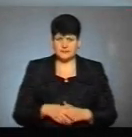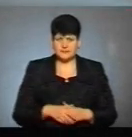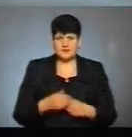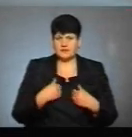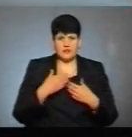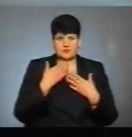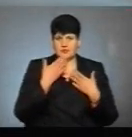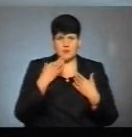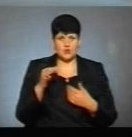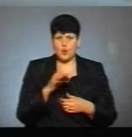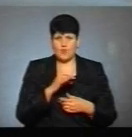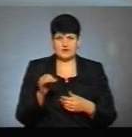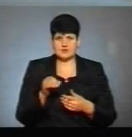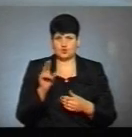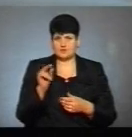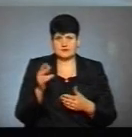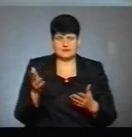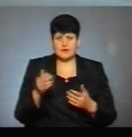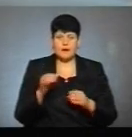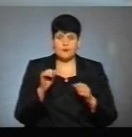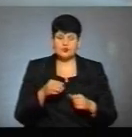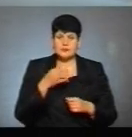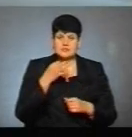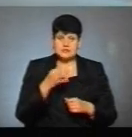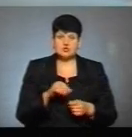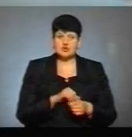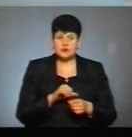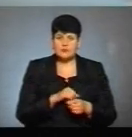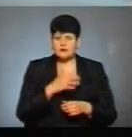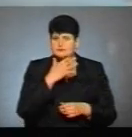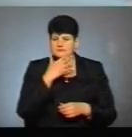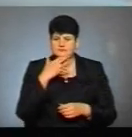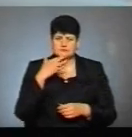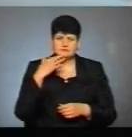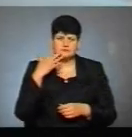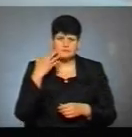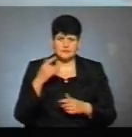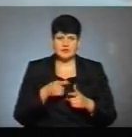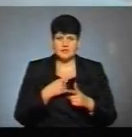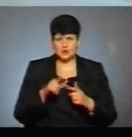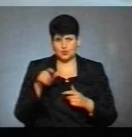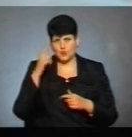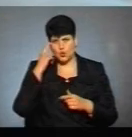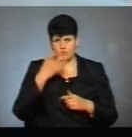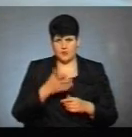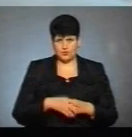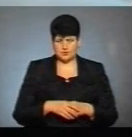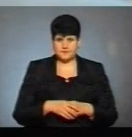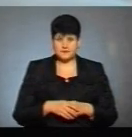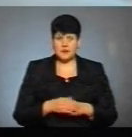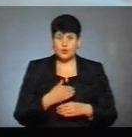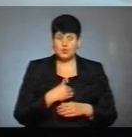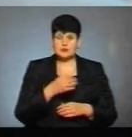такої офіційної статистики. Я можу сказати, що наркоманів набагато більше, ніж люди собі думають. І